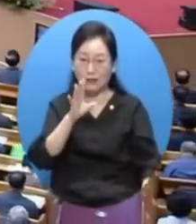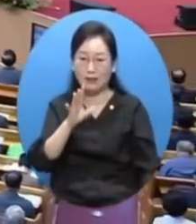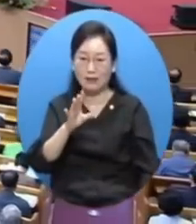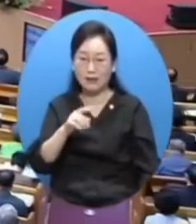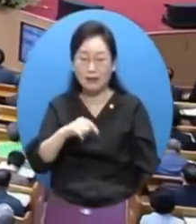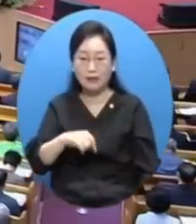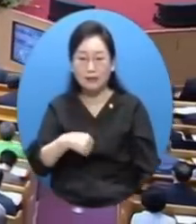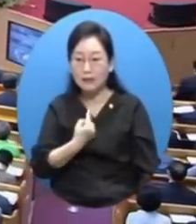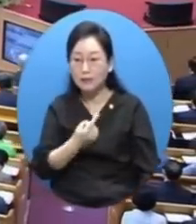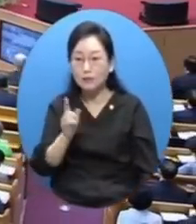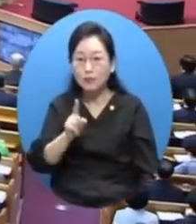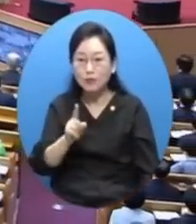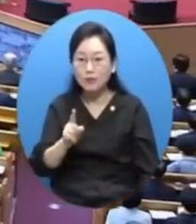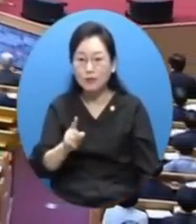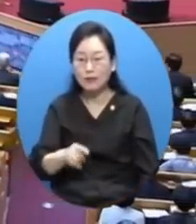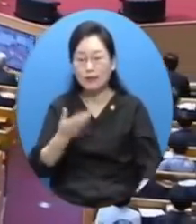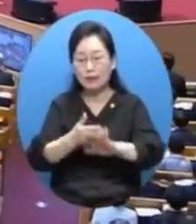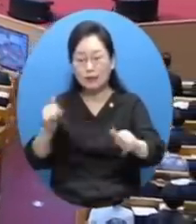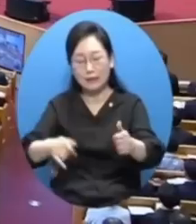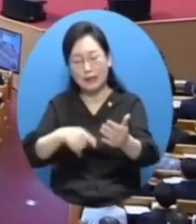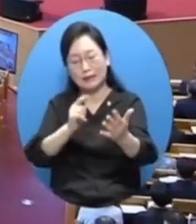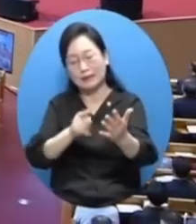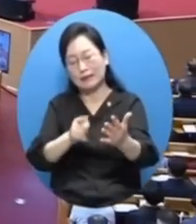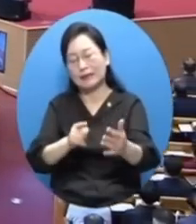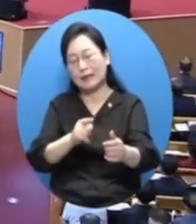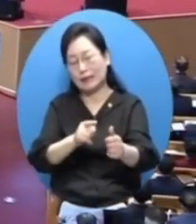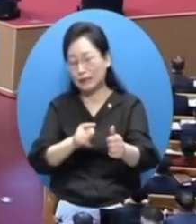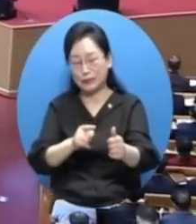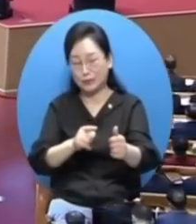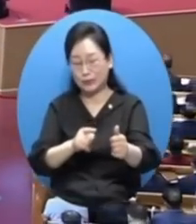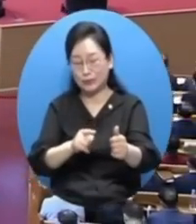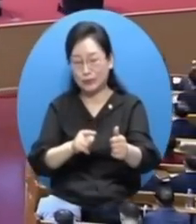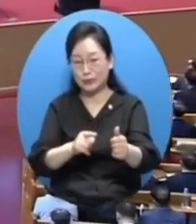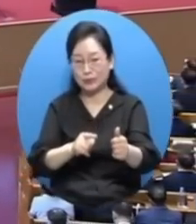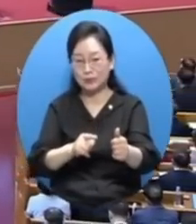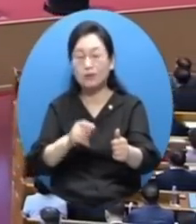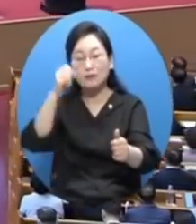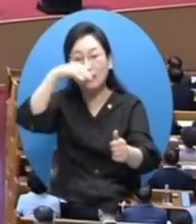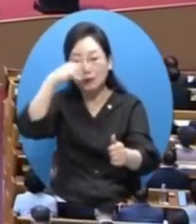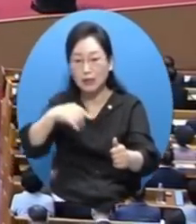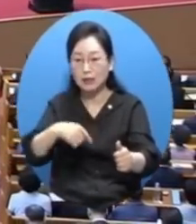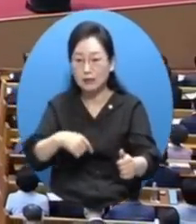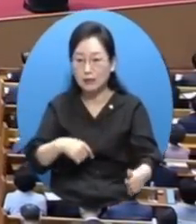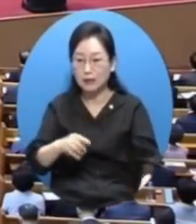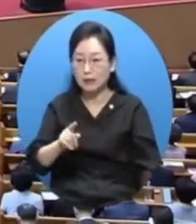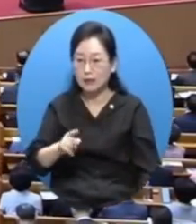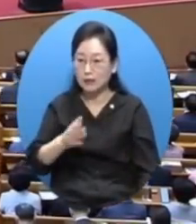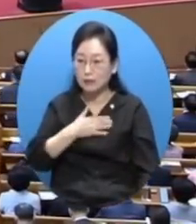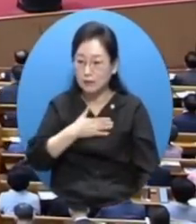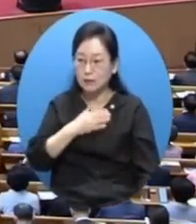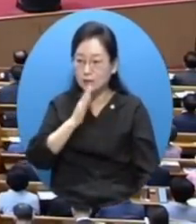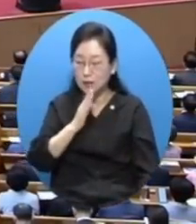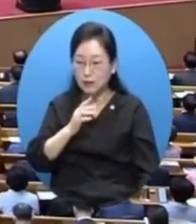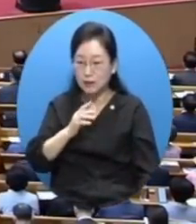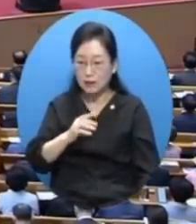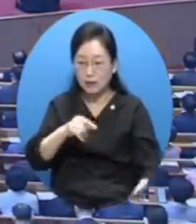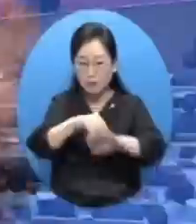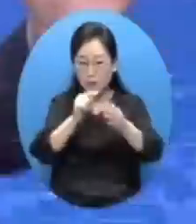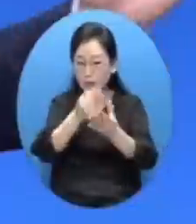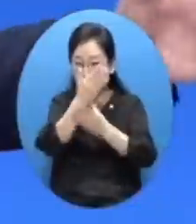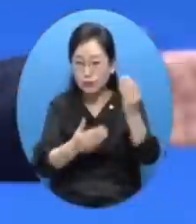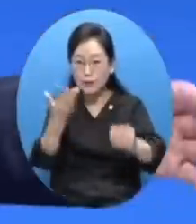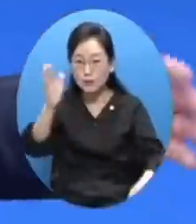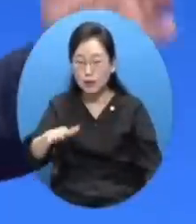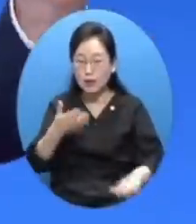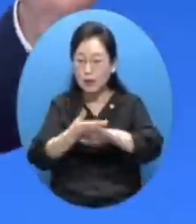자기의 문제가 아니면 사람들은 다 안 됐다 이러고 지나갑니다. 자기의 문제다 하면 하늘이 무너진 것 같은 그런 절망을 하지만은